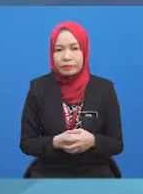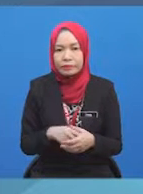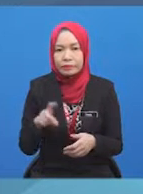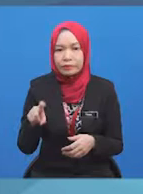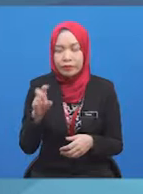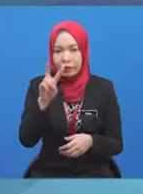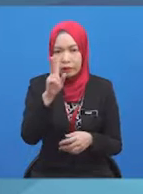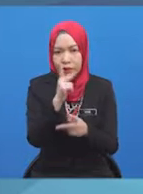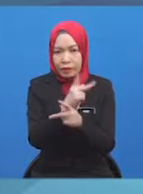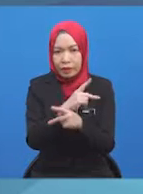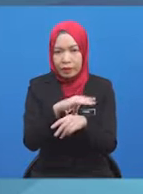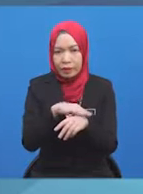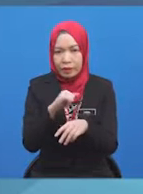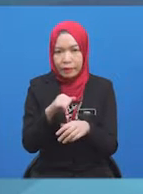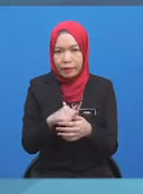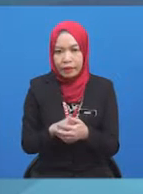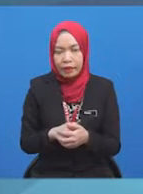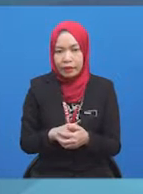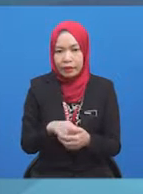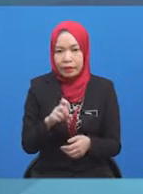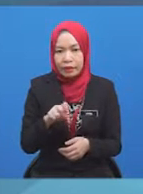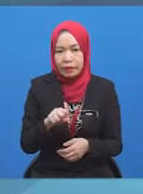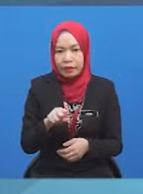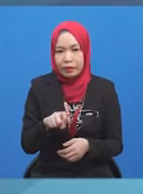Klik dua kali pada gradient slider sebelah kanan.